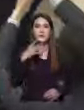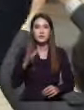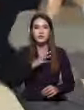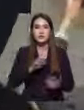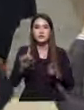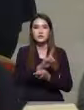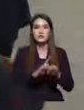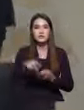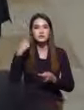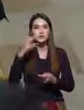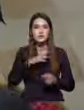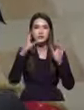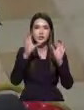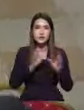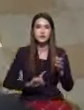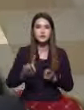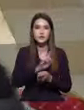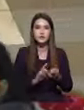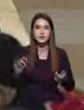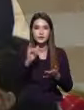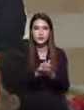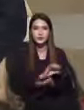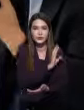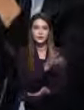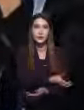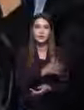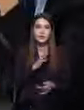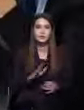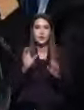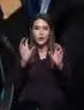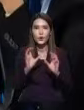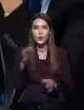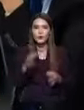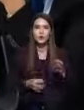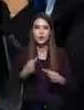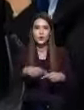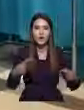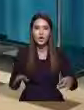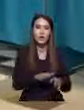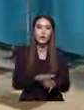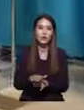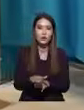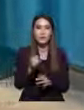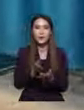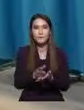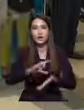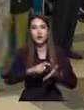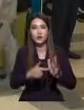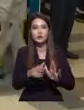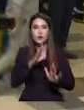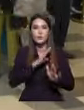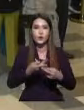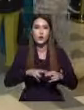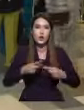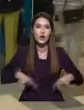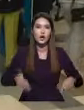референдумда конституцияға өзгерістер мен түзетулер енгізілді. Конституциялық соттың құрылуы да сол түзетулердің бір бөлігі болды. Бақылаушы орган